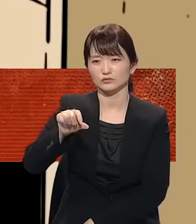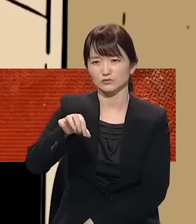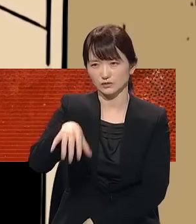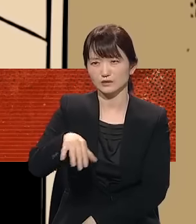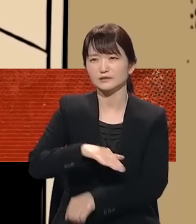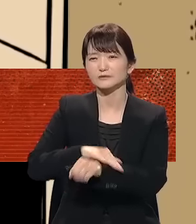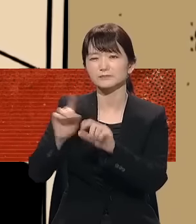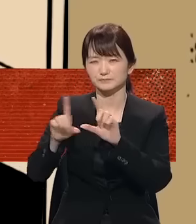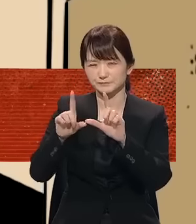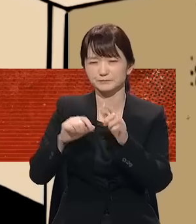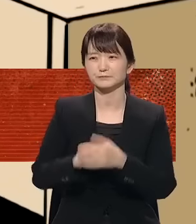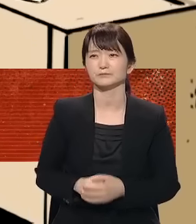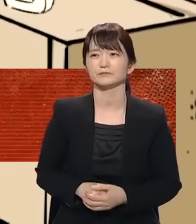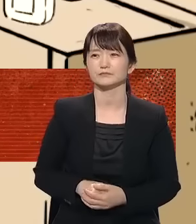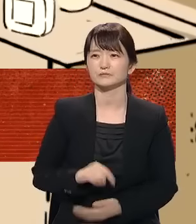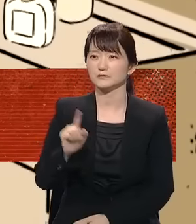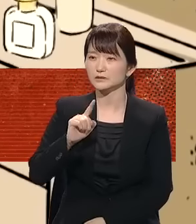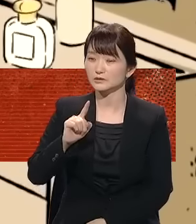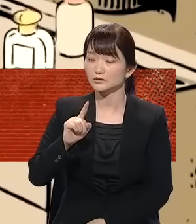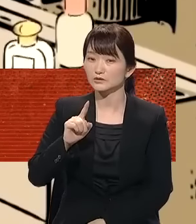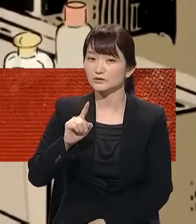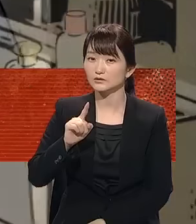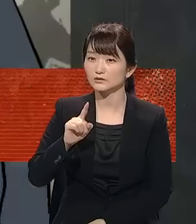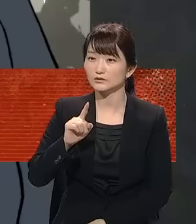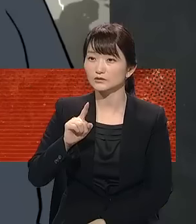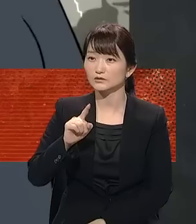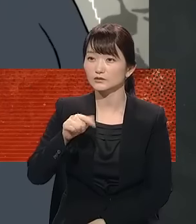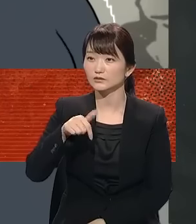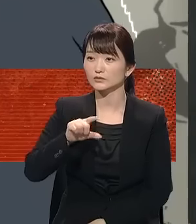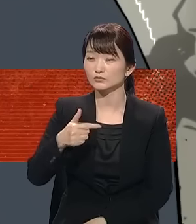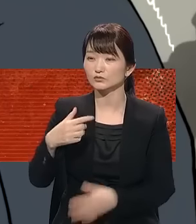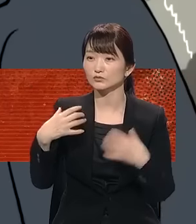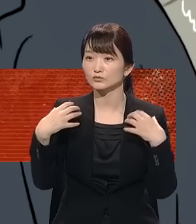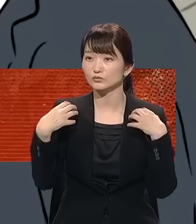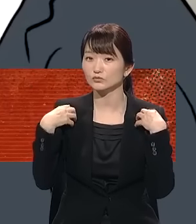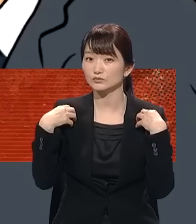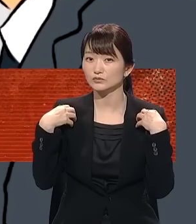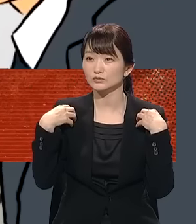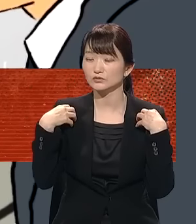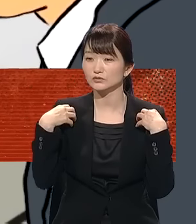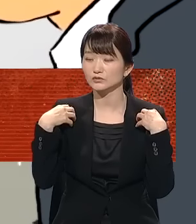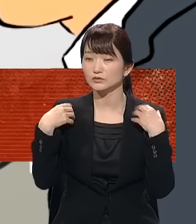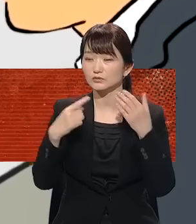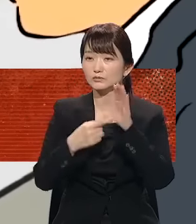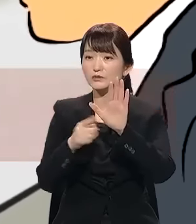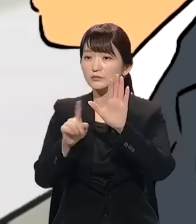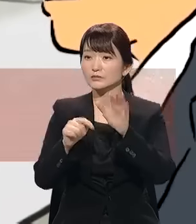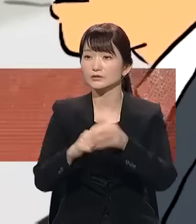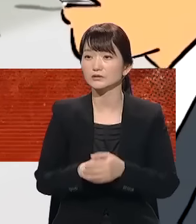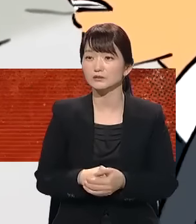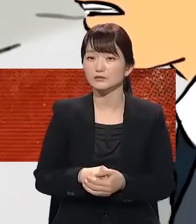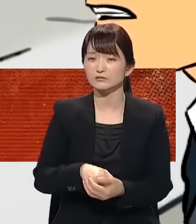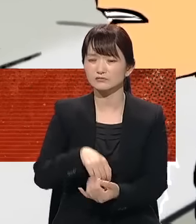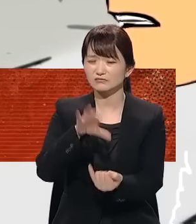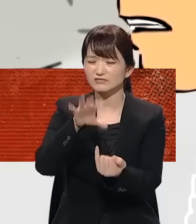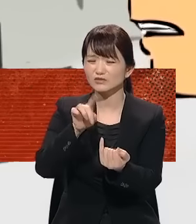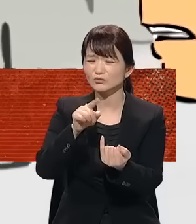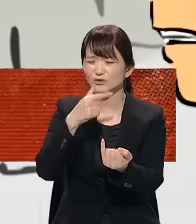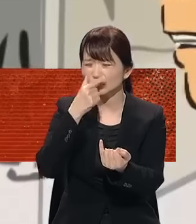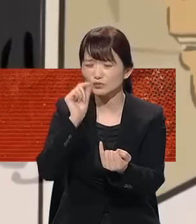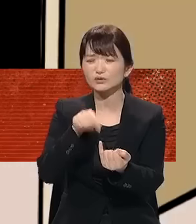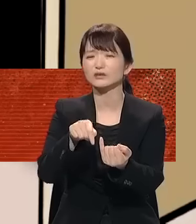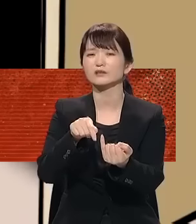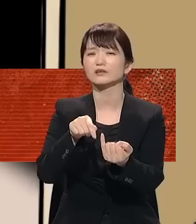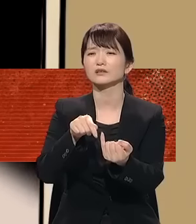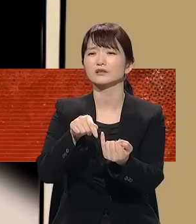하고요 또 어떻게 또 그 사실들을 정확하게 거기 군청까지 밝혀 냈는지 몇몇 분들이 야 이게 견책이 뭐냐 너무 부족하다라고